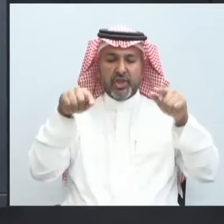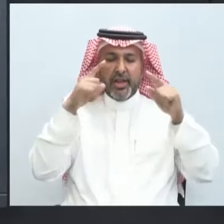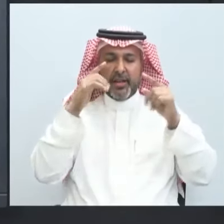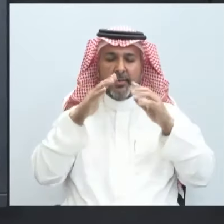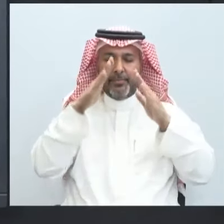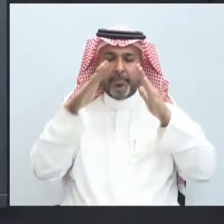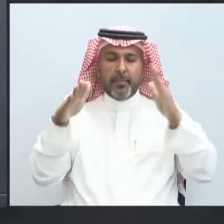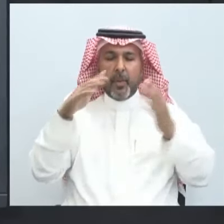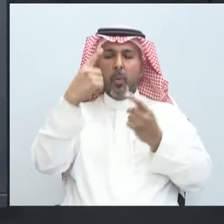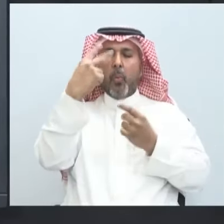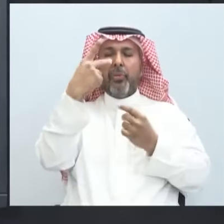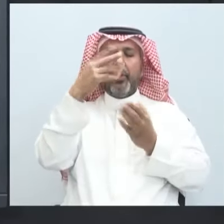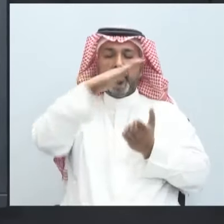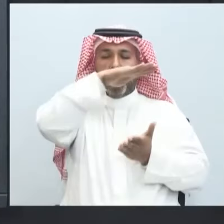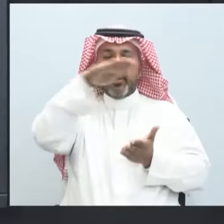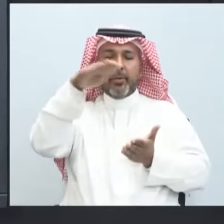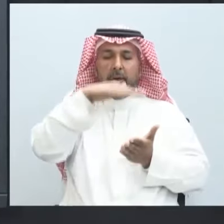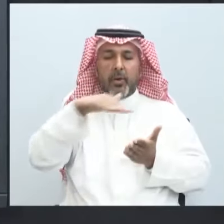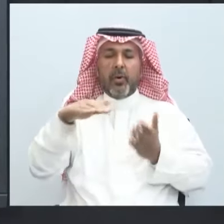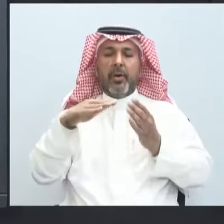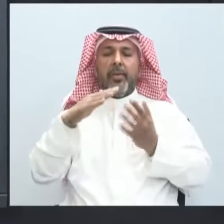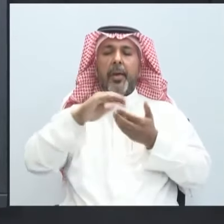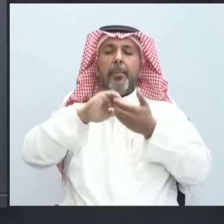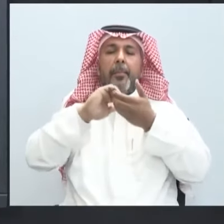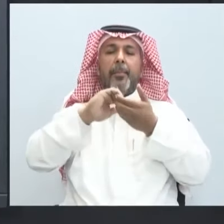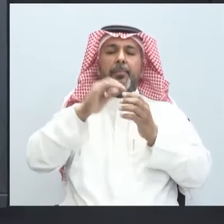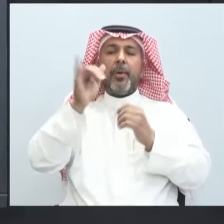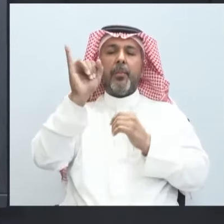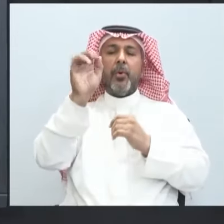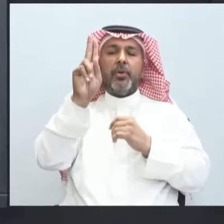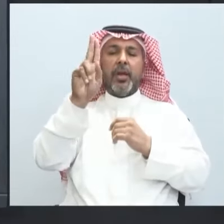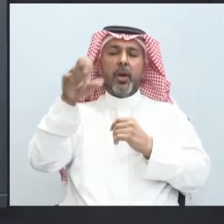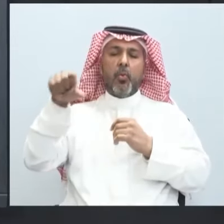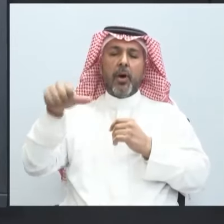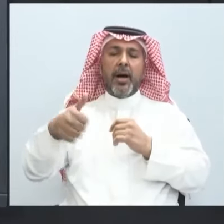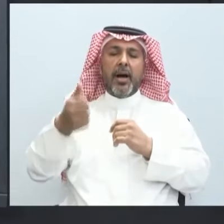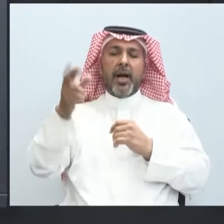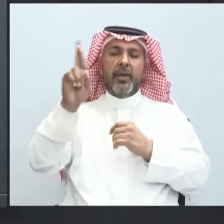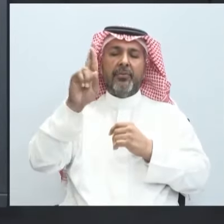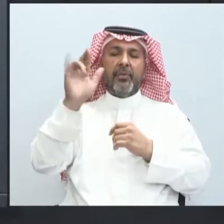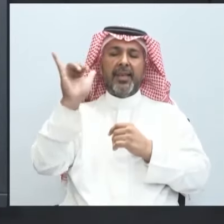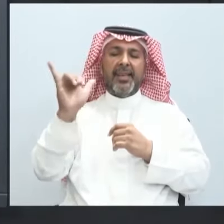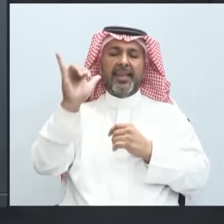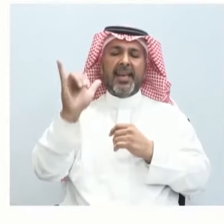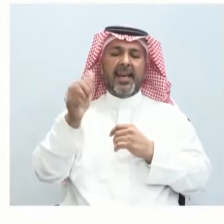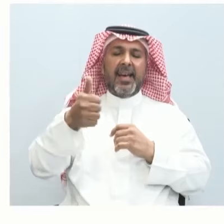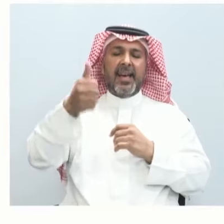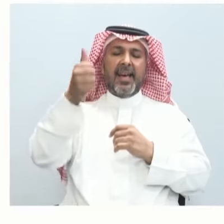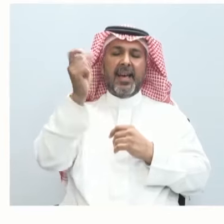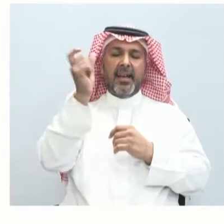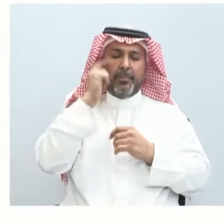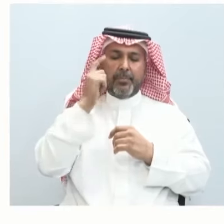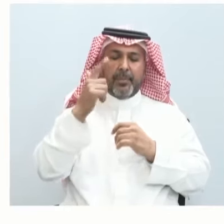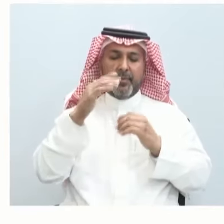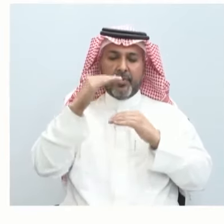متوازيين الضلعين المتوازيين تسمى قاعدتين شبه المنحرف اذا هنا هذه القاعده وهذه